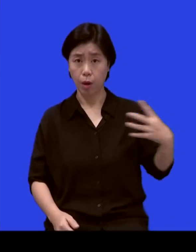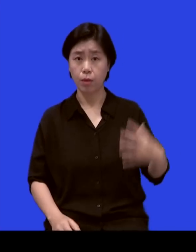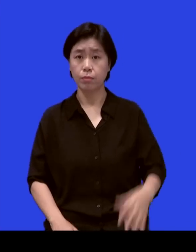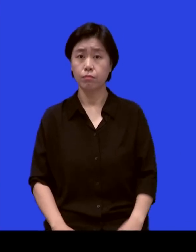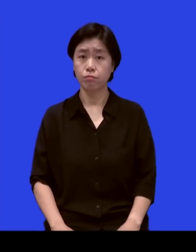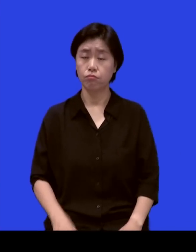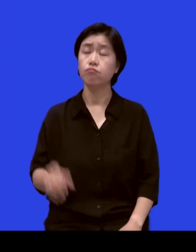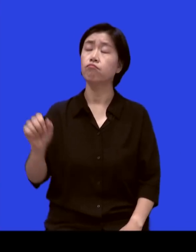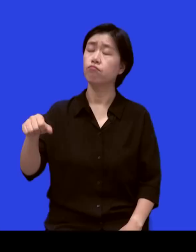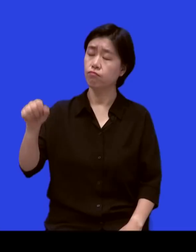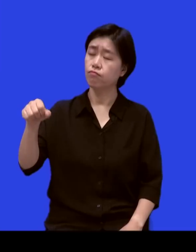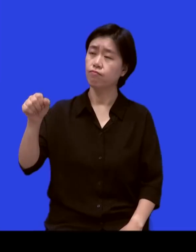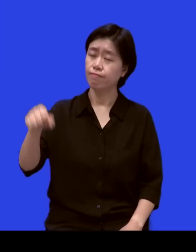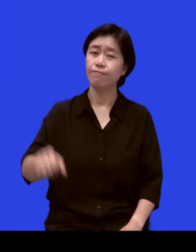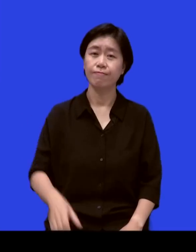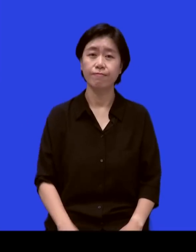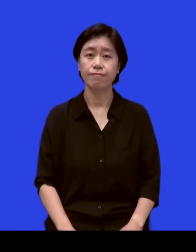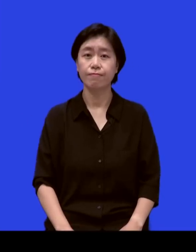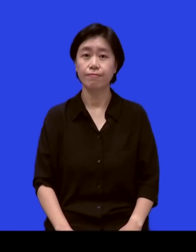그냥 고개 끄덕거리면서